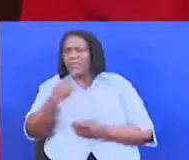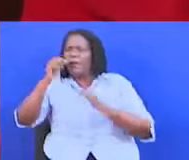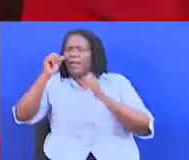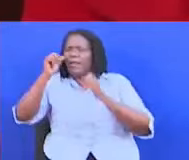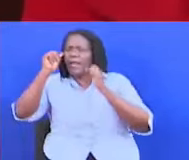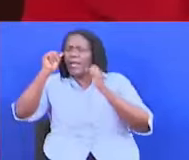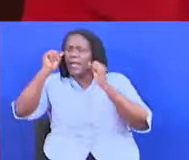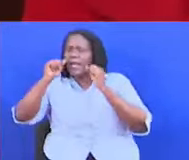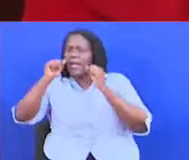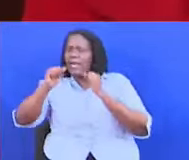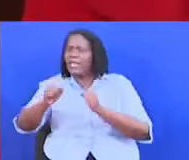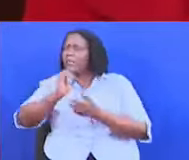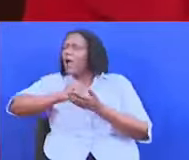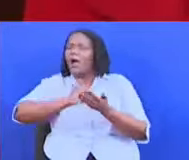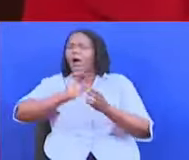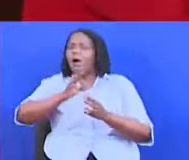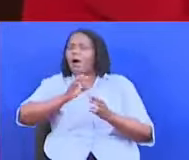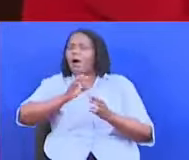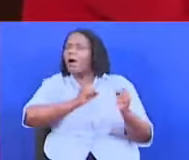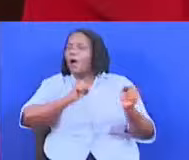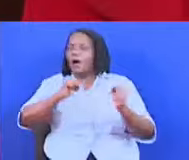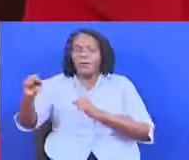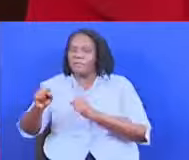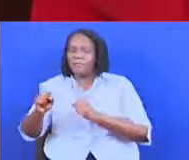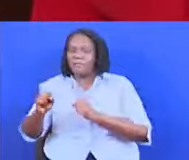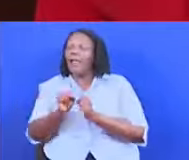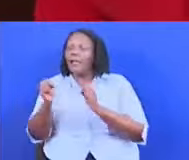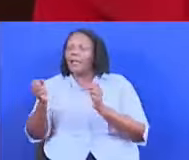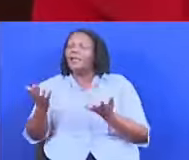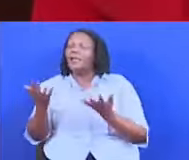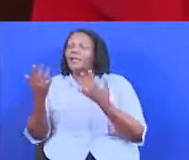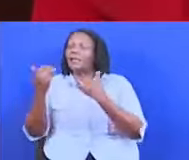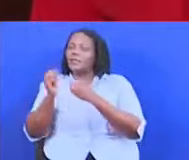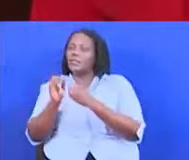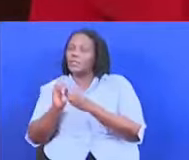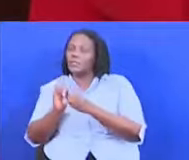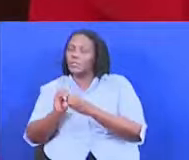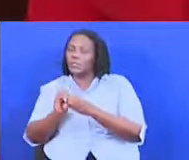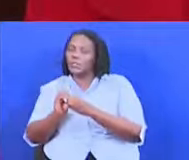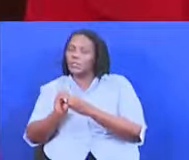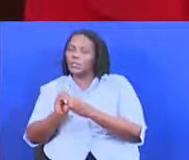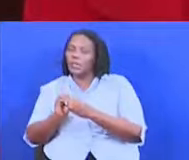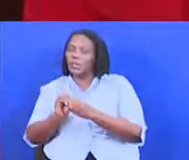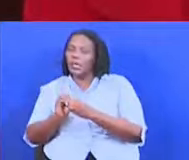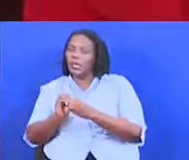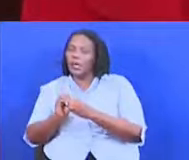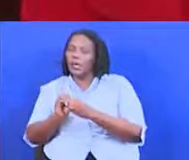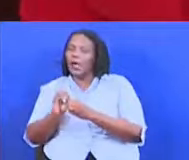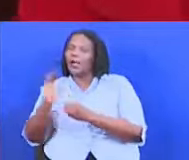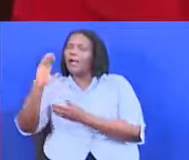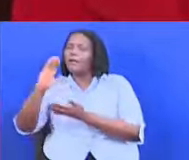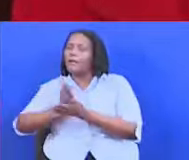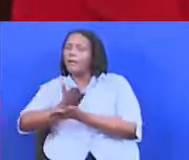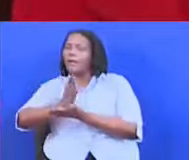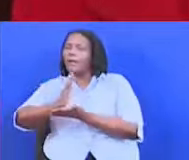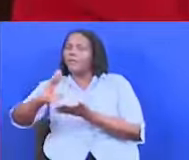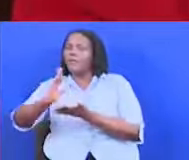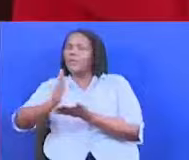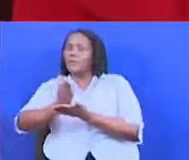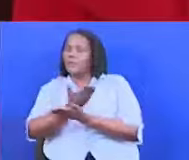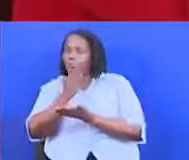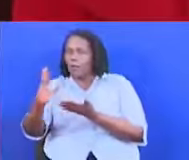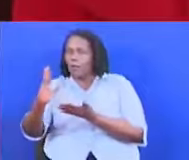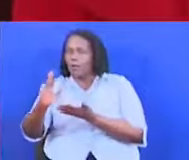pale, anaweza pia akawa ni sehemu ya umiliki wa leseni ile ambayo